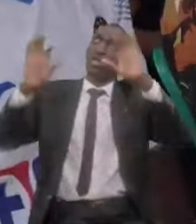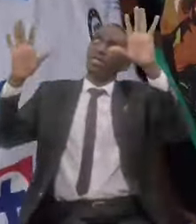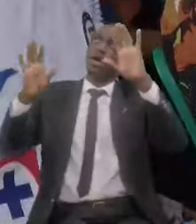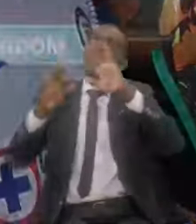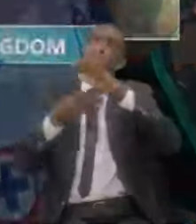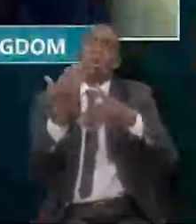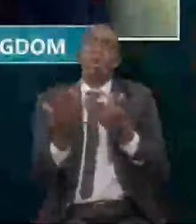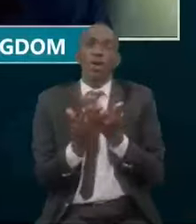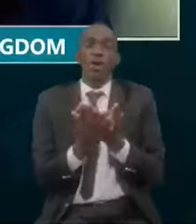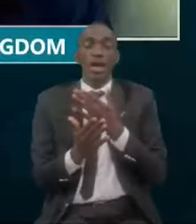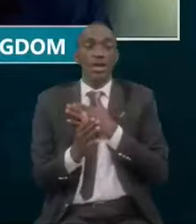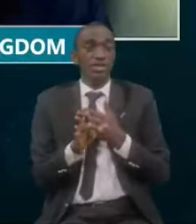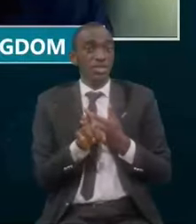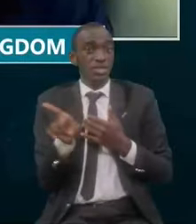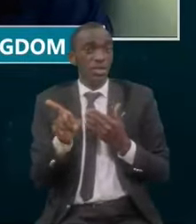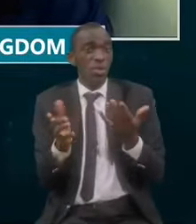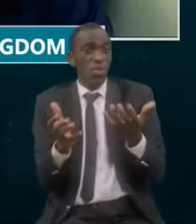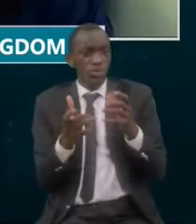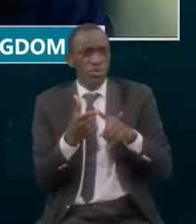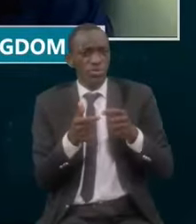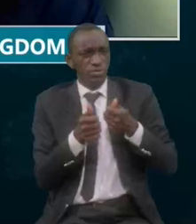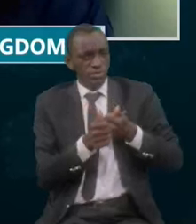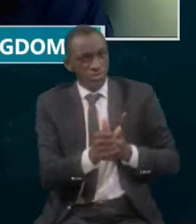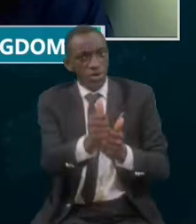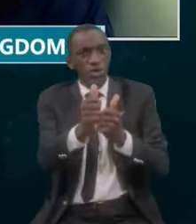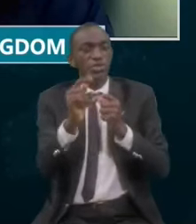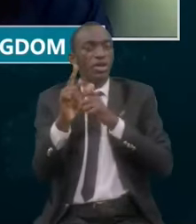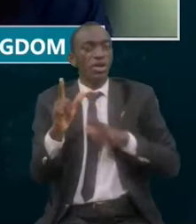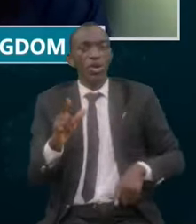Et il voulait suivre le Seigneur à tout prix.